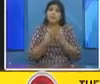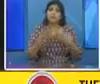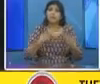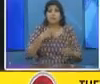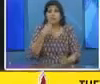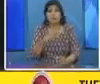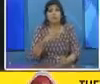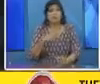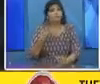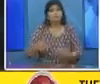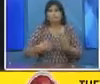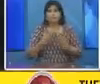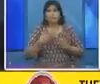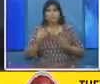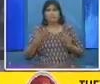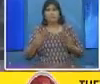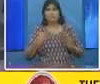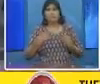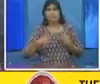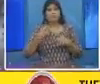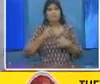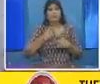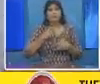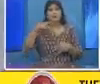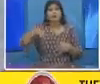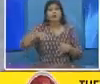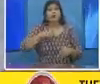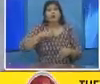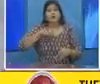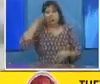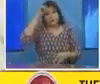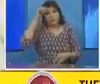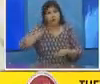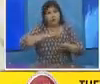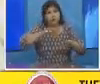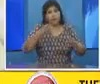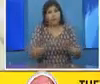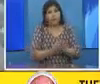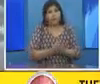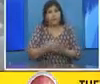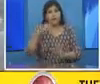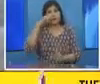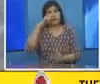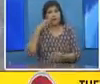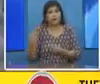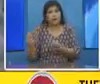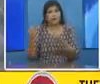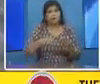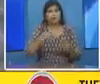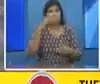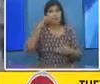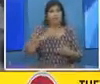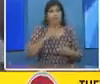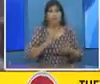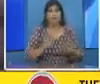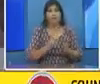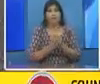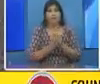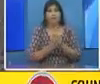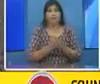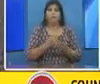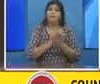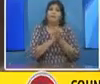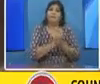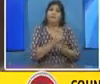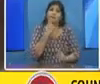वो कभी भी मां भारती के गौरव पर आंच नहीं आने देंगे।